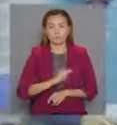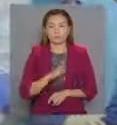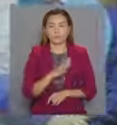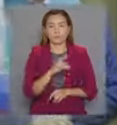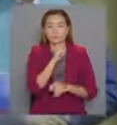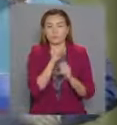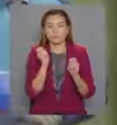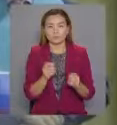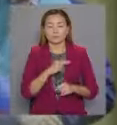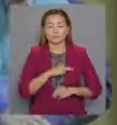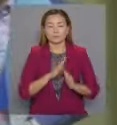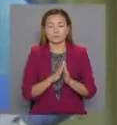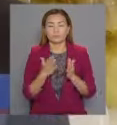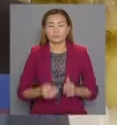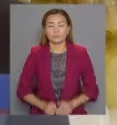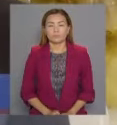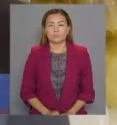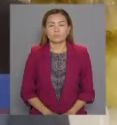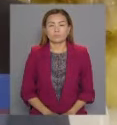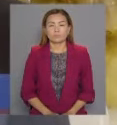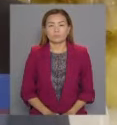вручены трудовые книжки.